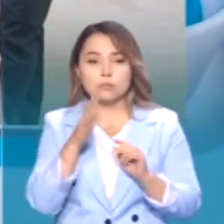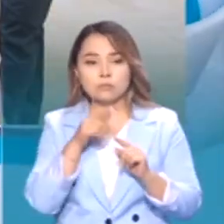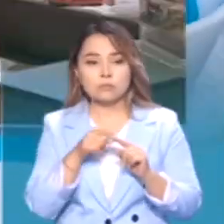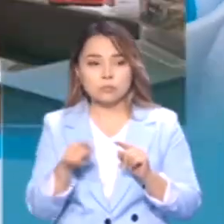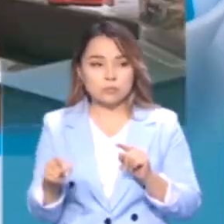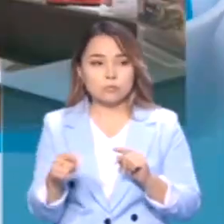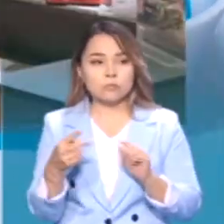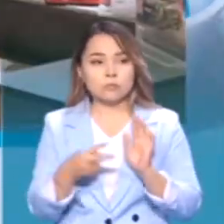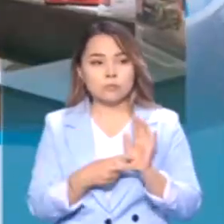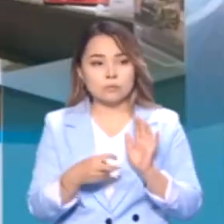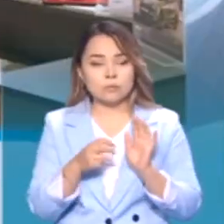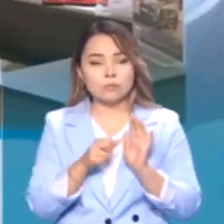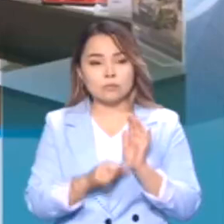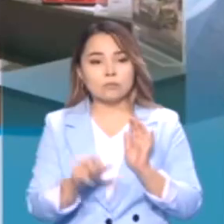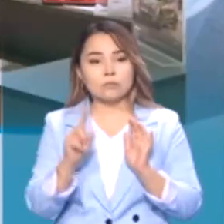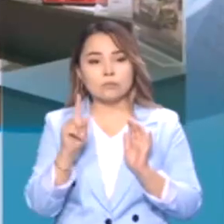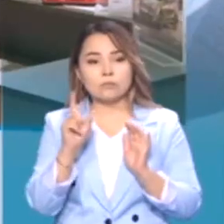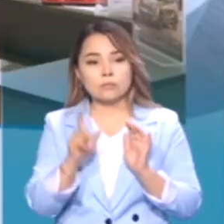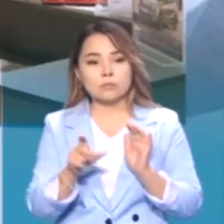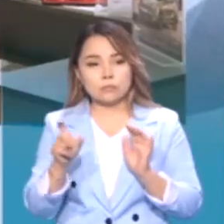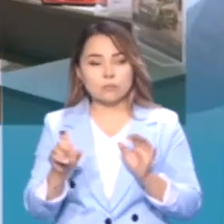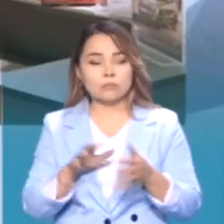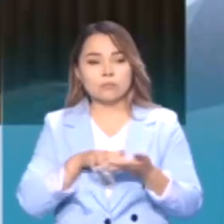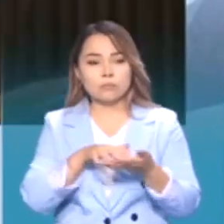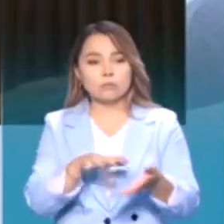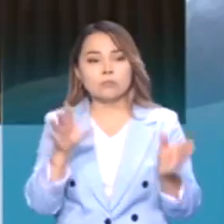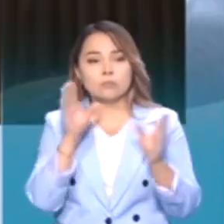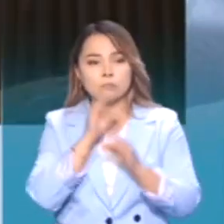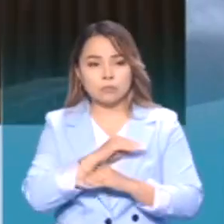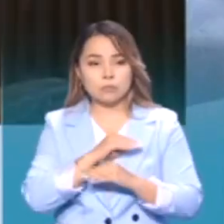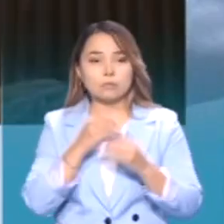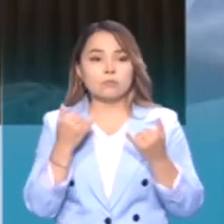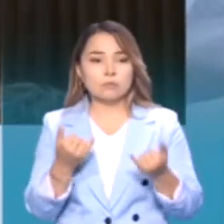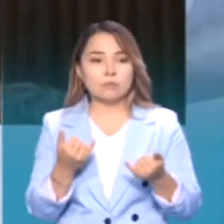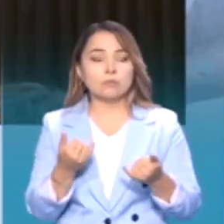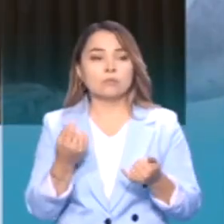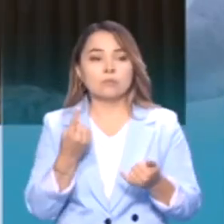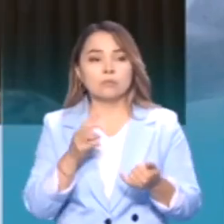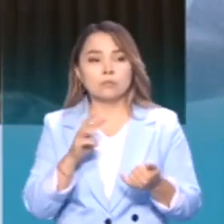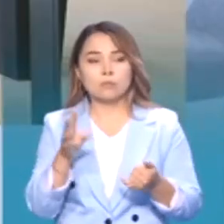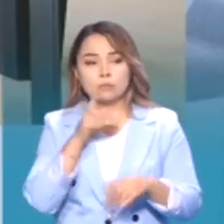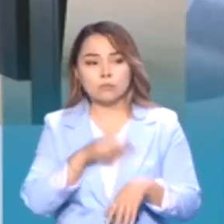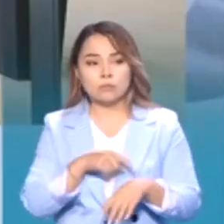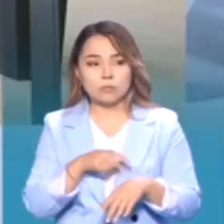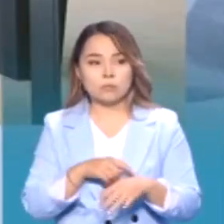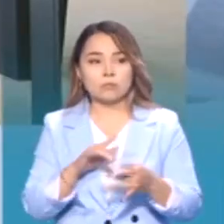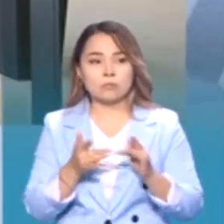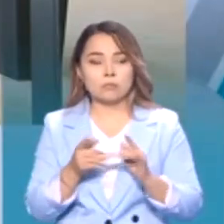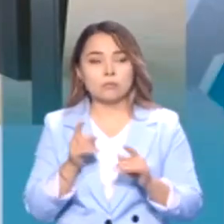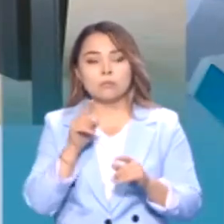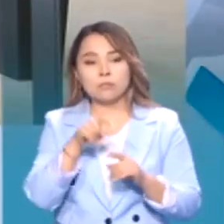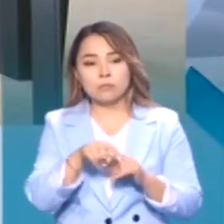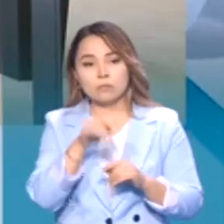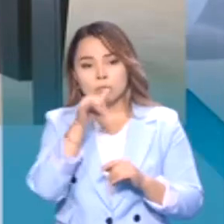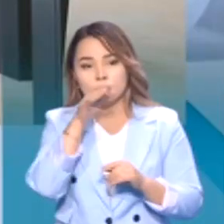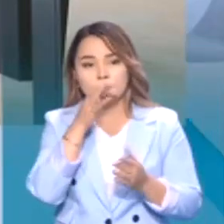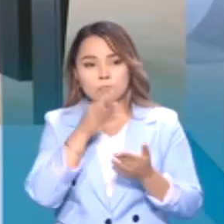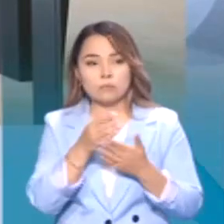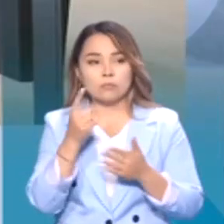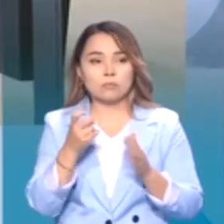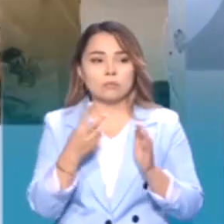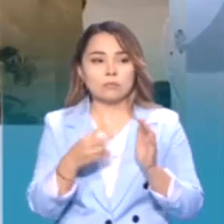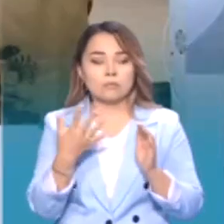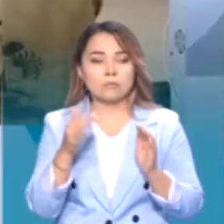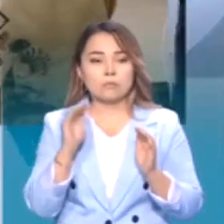ішінде 761 адам өтініш беріп үлгерген. Ал 1 минуттың өзінде сайтқа кіргендердің саны